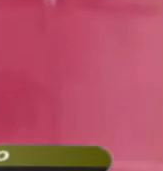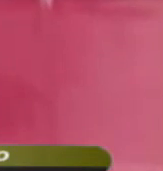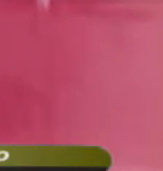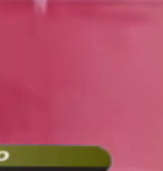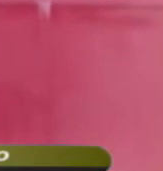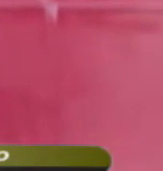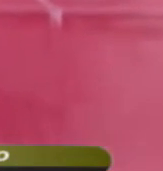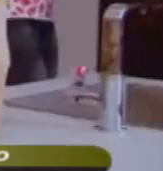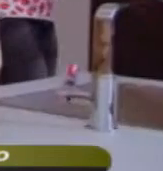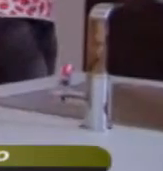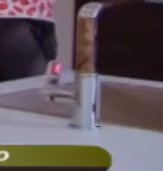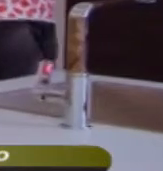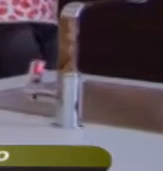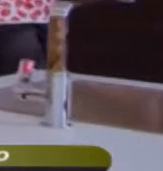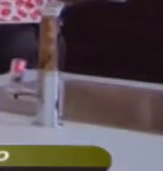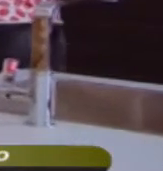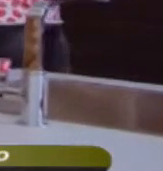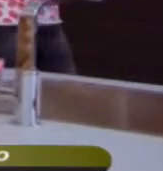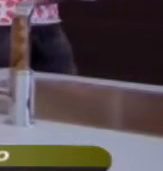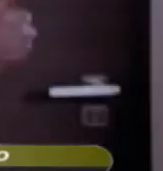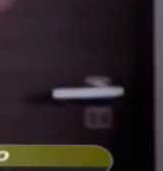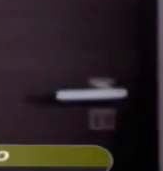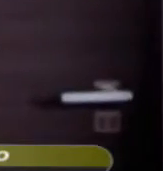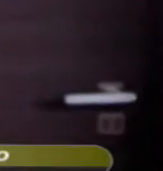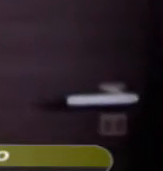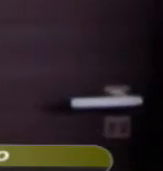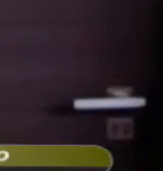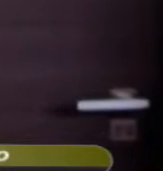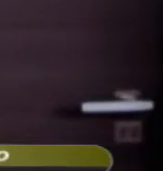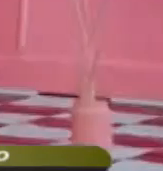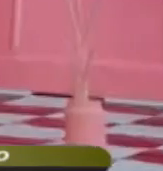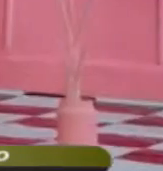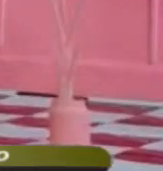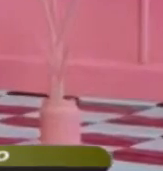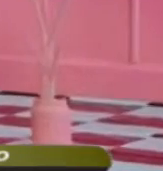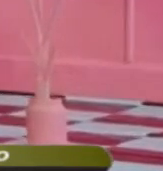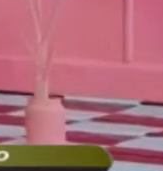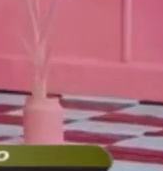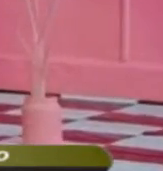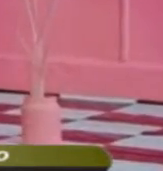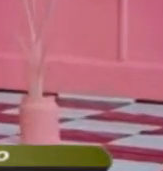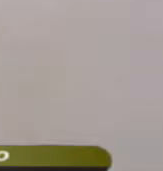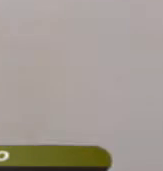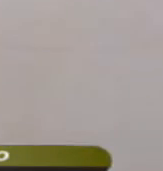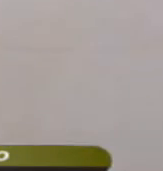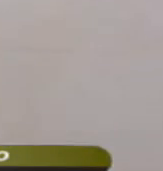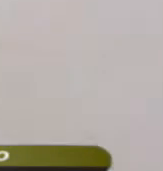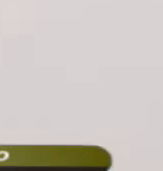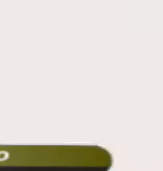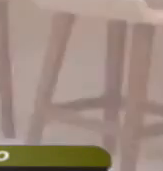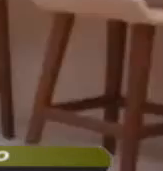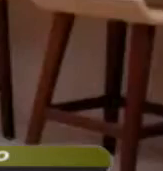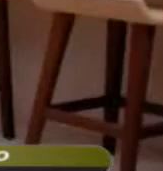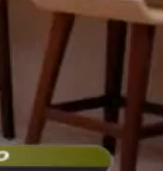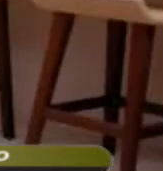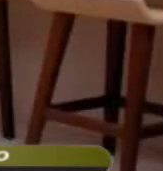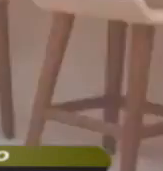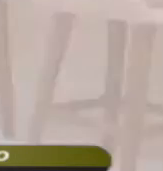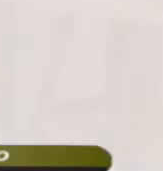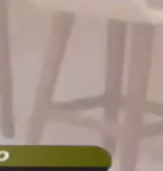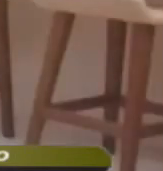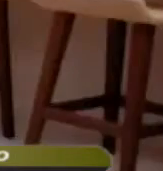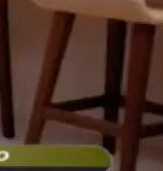unalia, tena najutia, mbona mwanzo mimi nikakuzimia. Nakumbuka mama